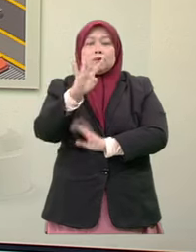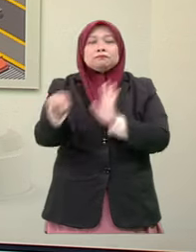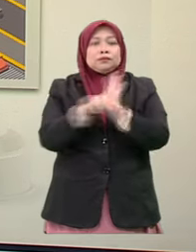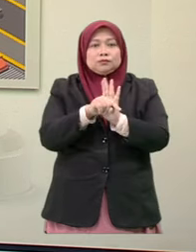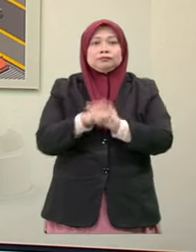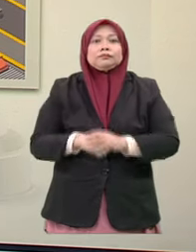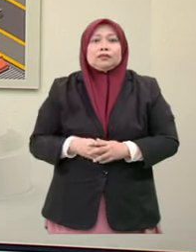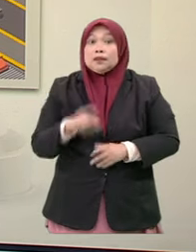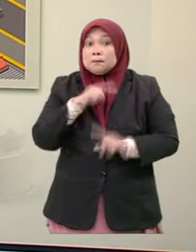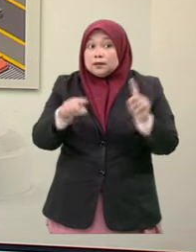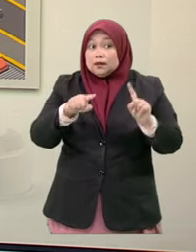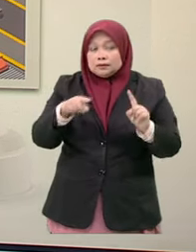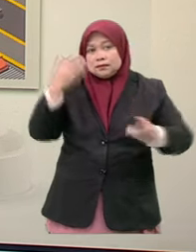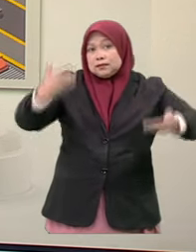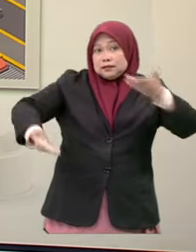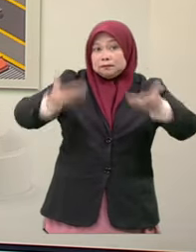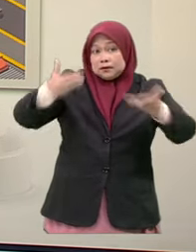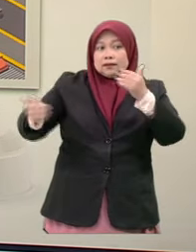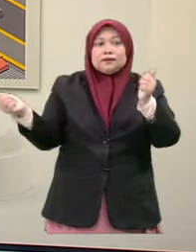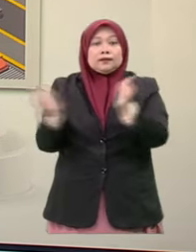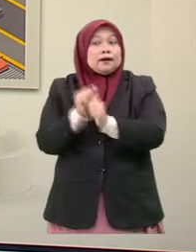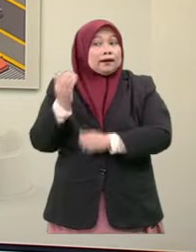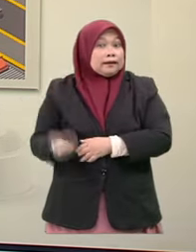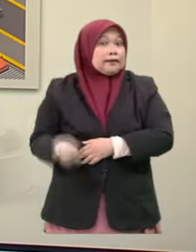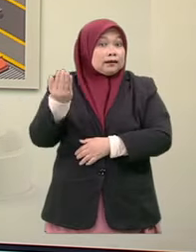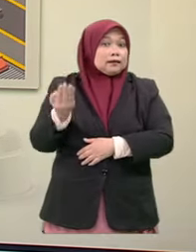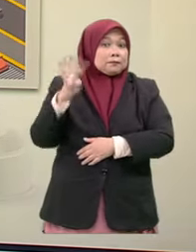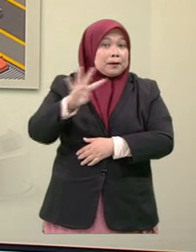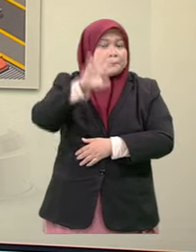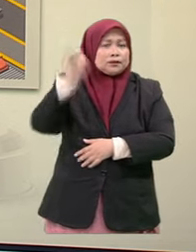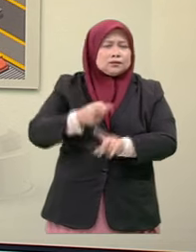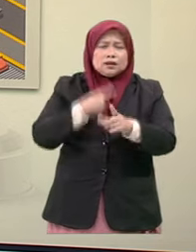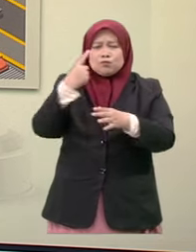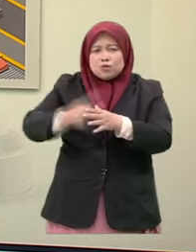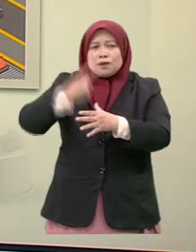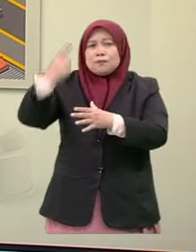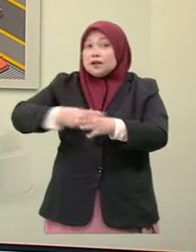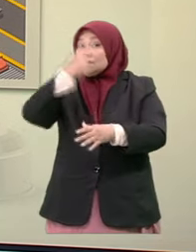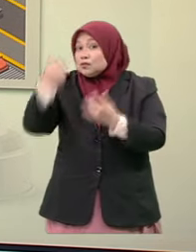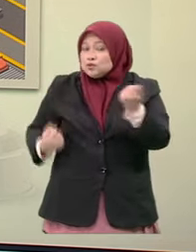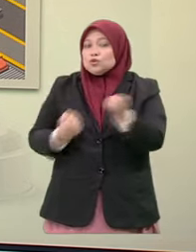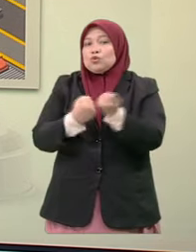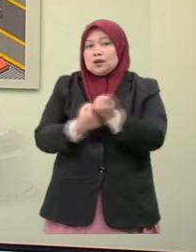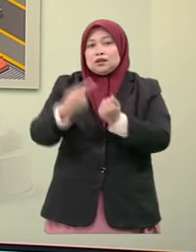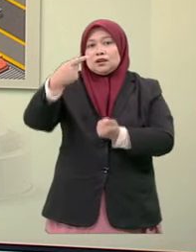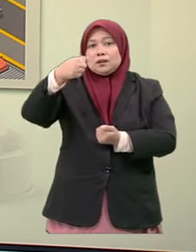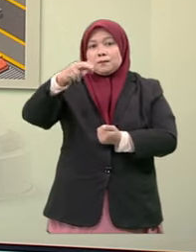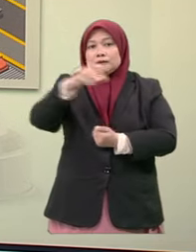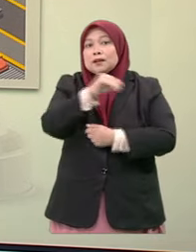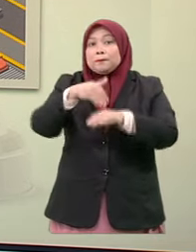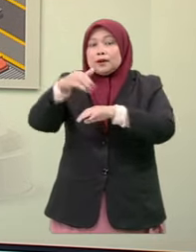bagaimanapun ia diimbangi dengan kenaikan 4% daripada bulan ke bulan oleh proton dan disokong oleh